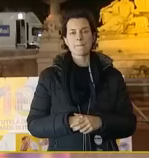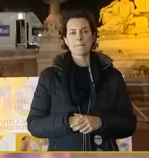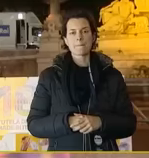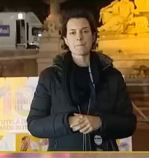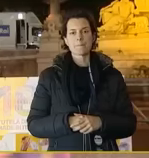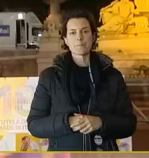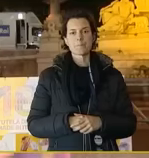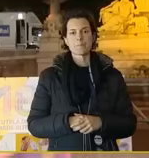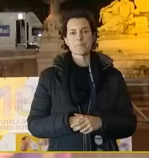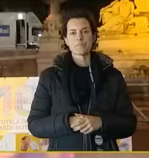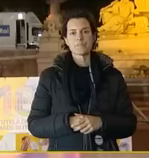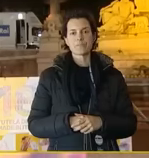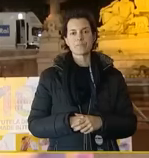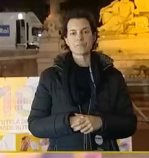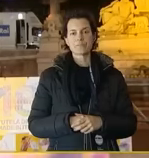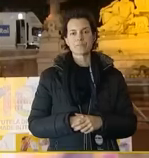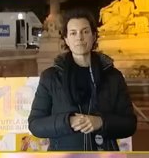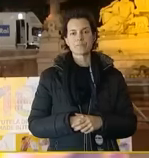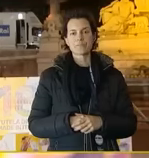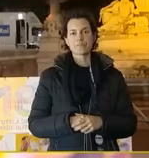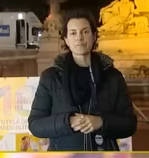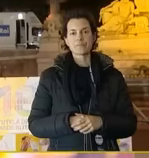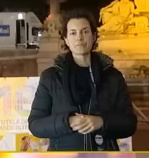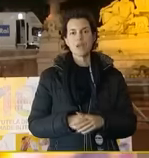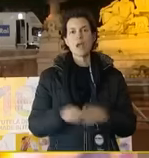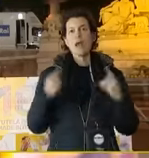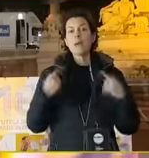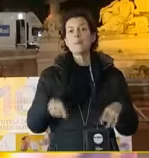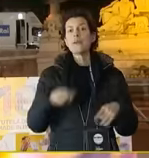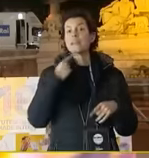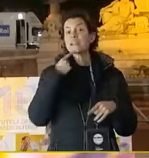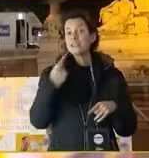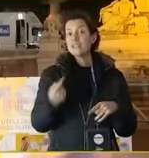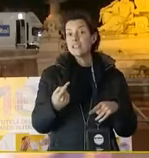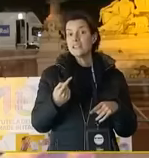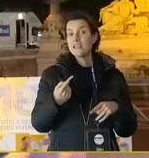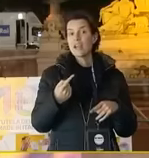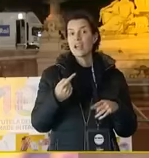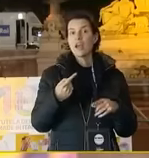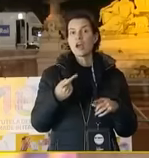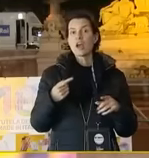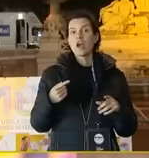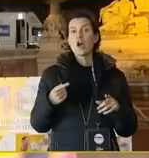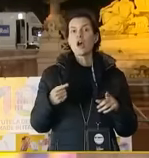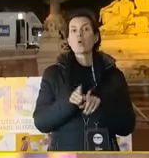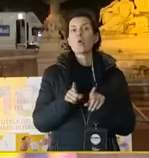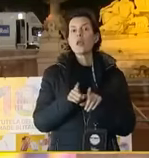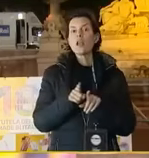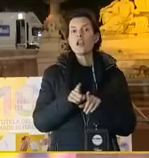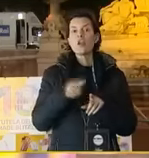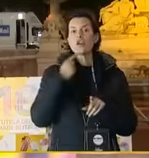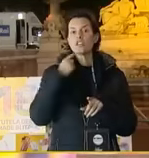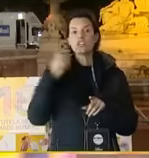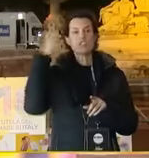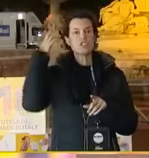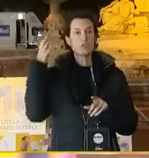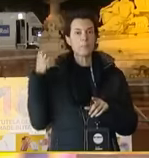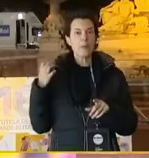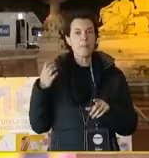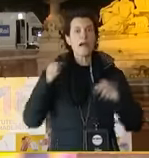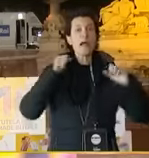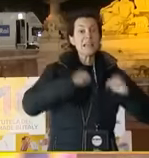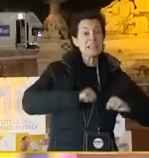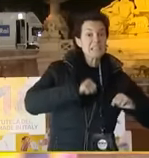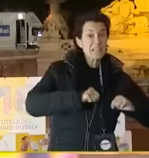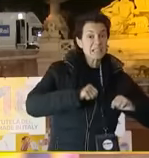Come per riprendere quello che dice sempre Beppe, alla sanità qualcuno che lavora nel campo della sanità,